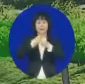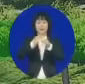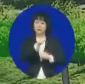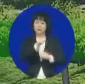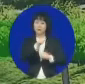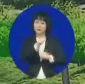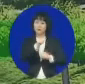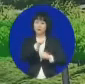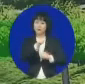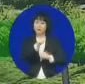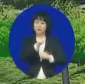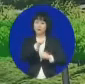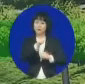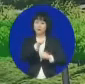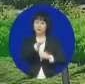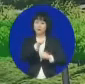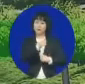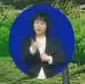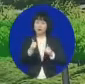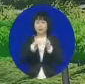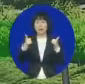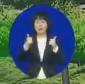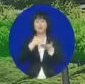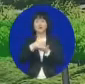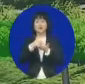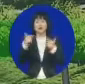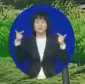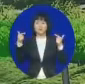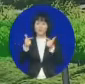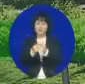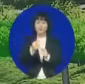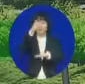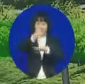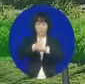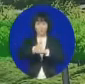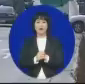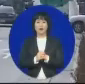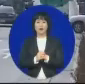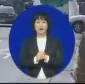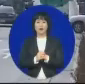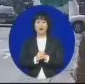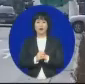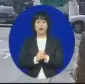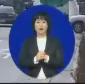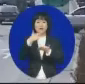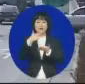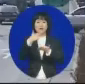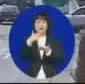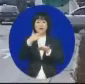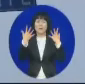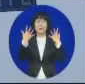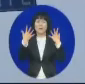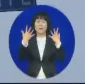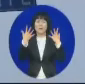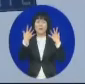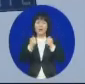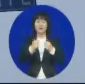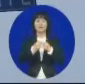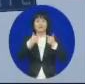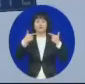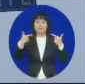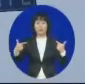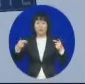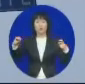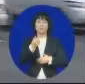관내 교통사고 사망자 수가 꾸준히 감소한 것으로 나타났습니다 급격한 인구 유입 화 차량 증가로